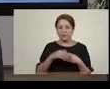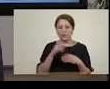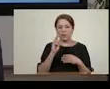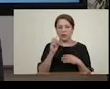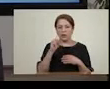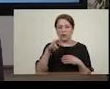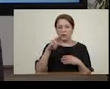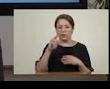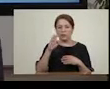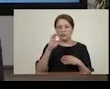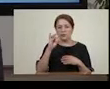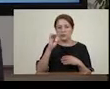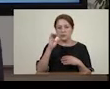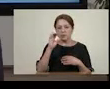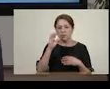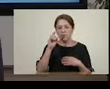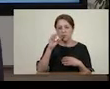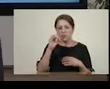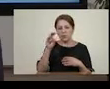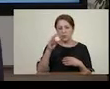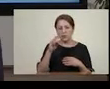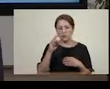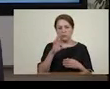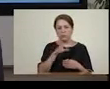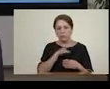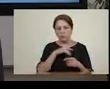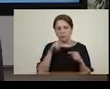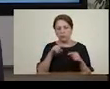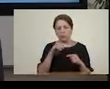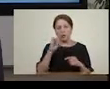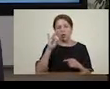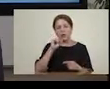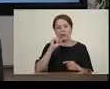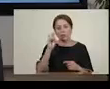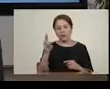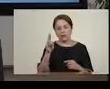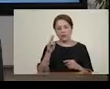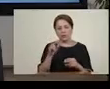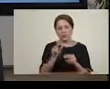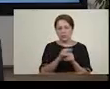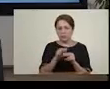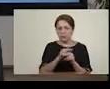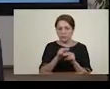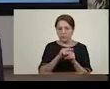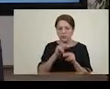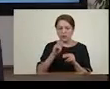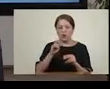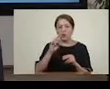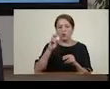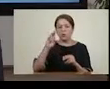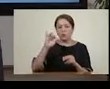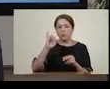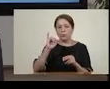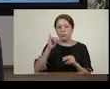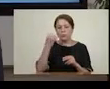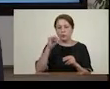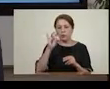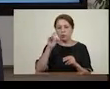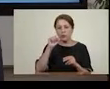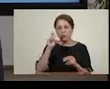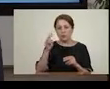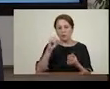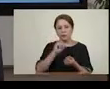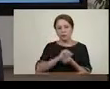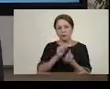bu asosan saraton kasalligini oldini olishda, buyrak tosh kasalliklarini davolashda ham o'ziga xos ahamiyatga ega